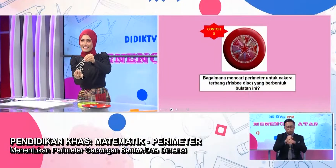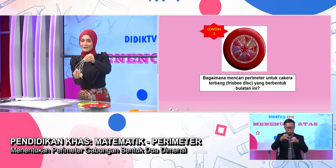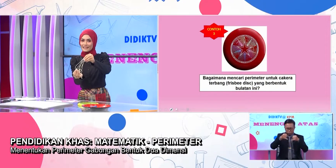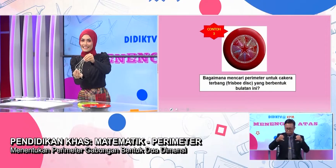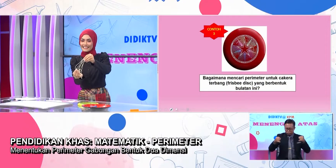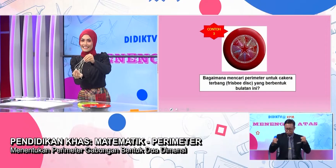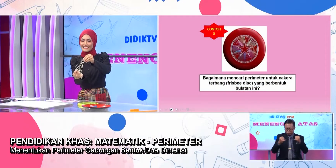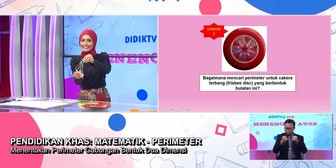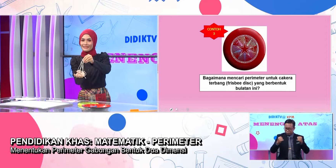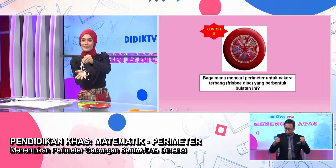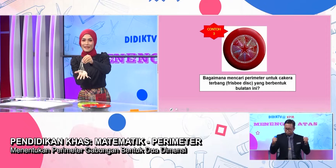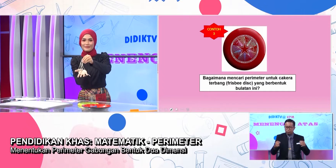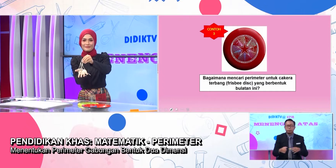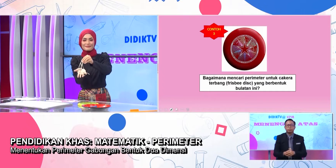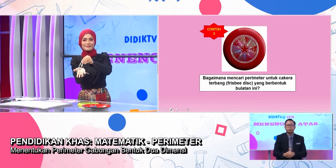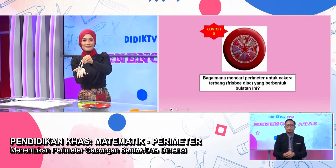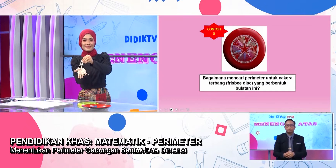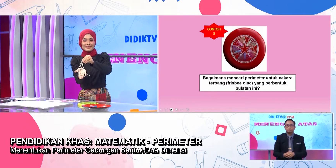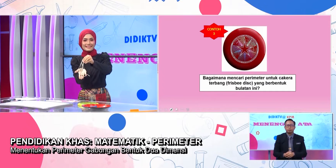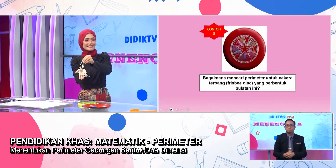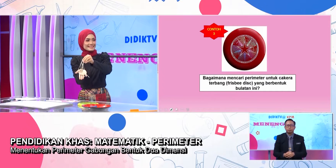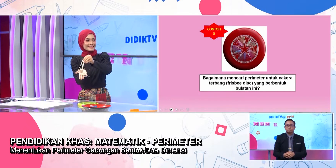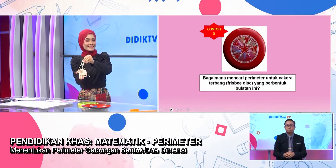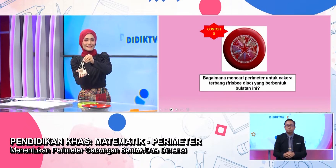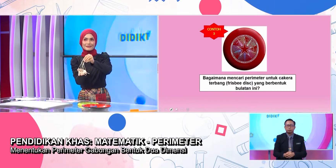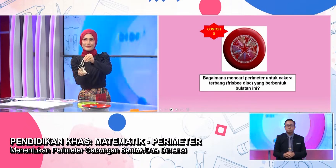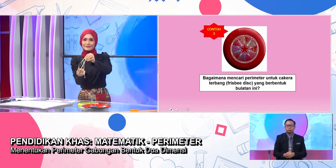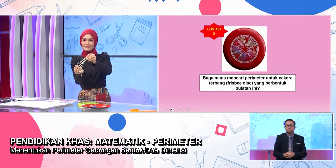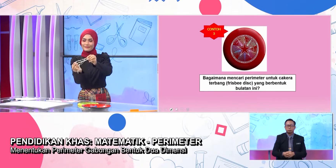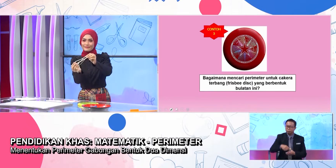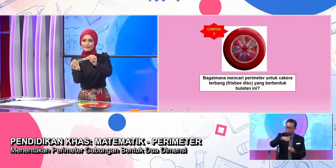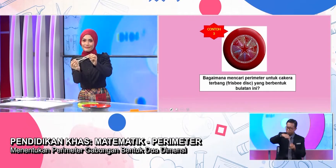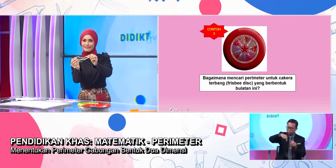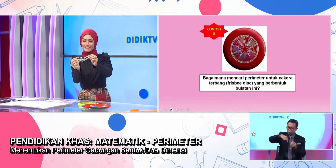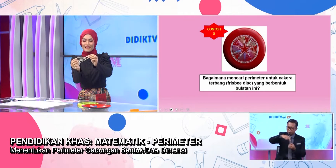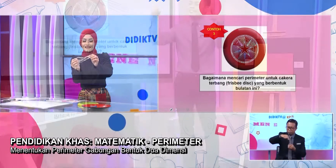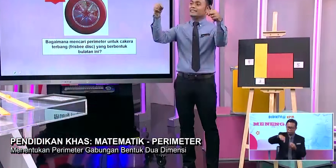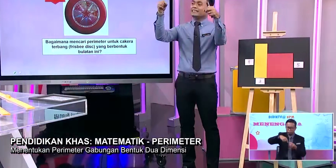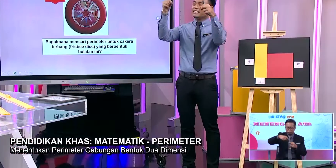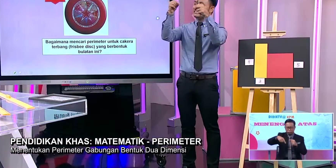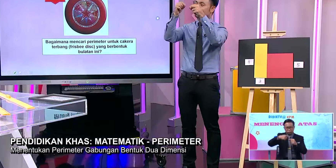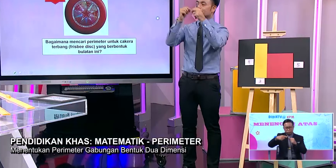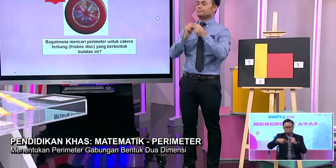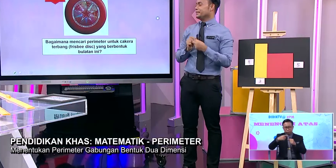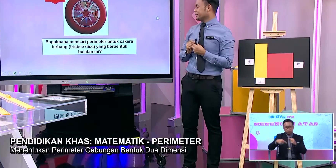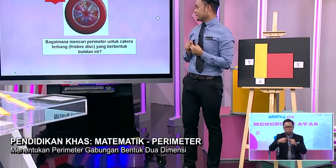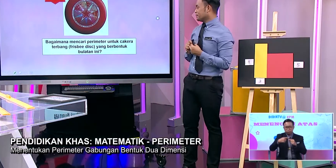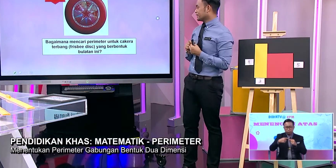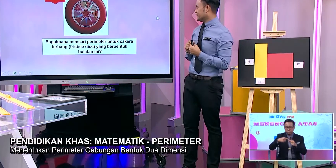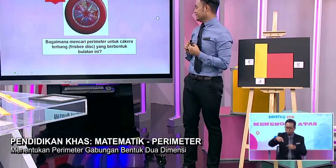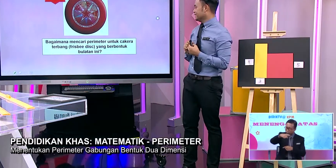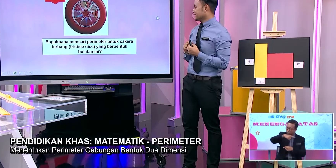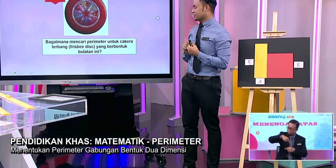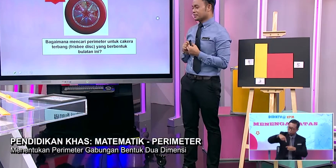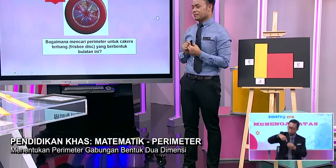keyboard ini gadis metu Oke dan tadi itu dililitkan di sekeliling piring